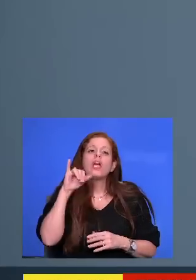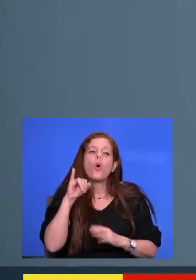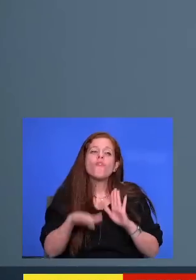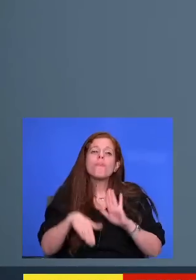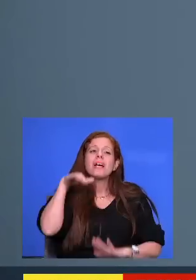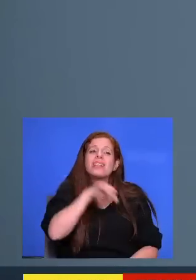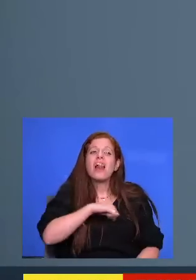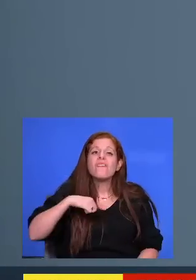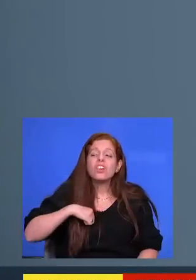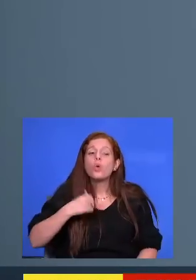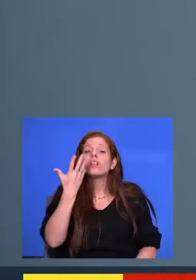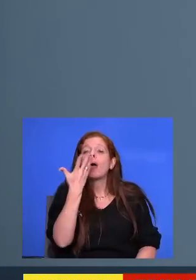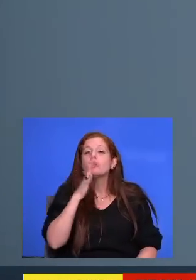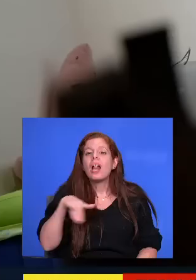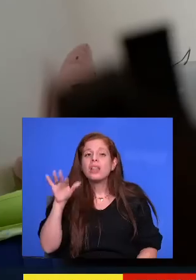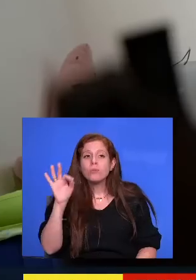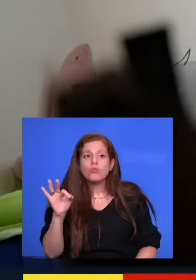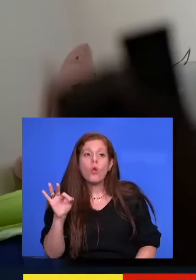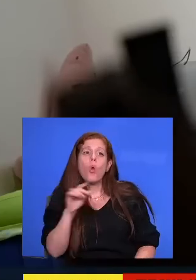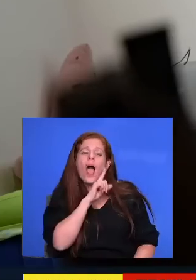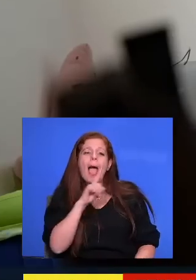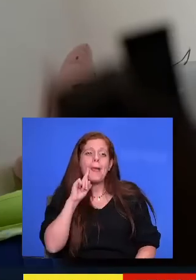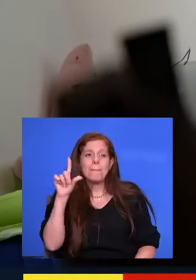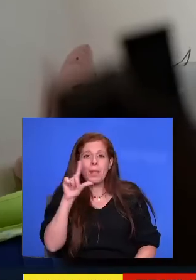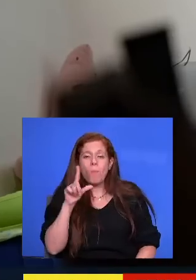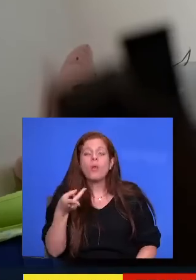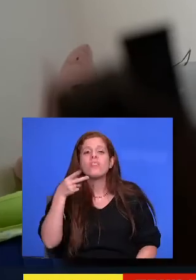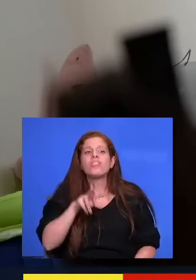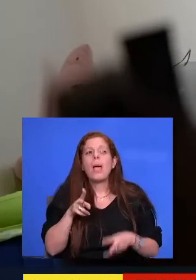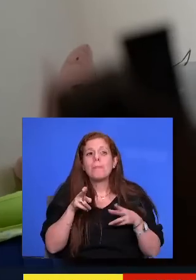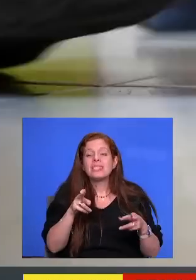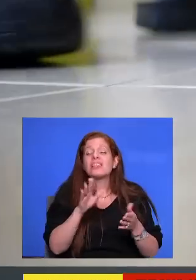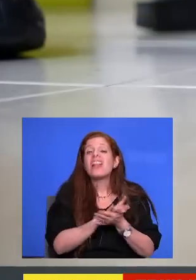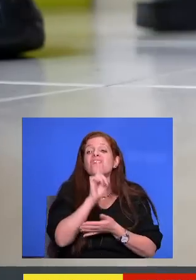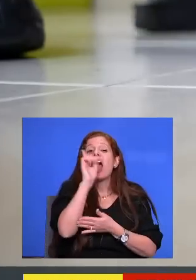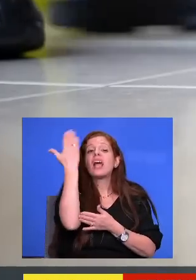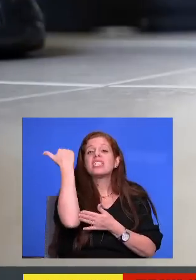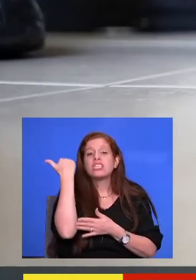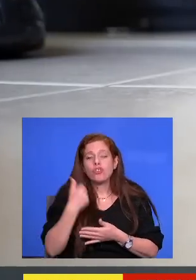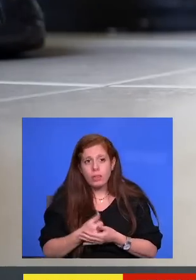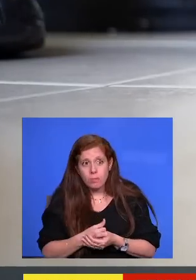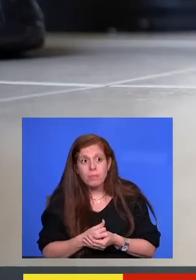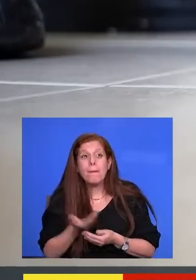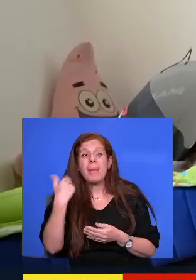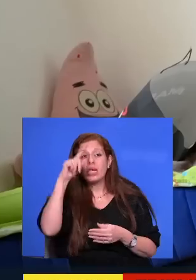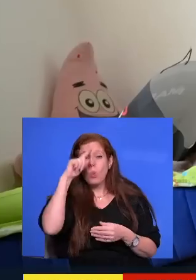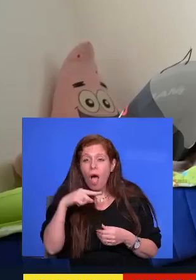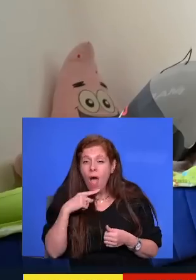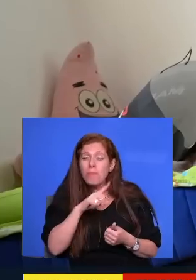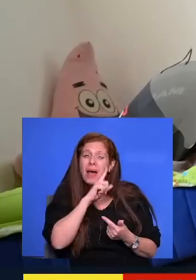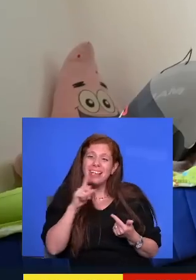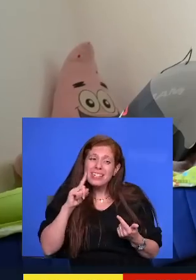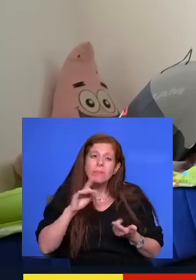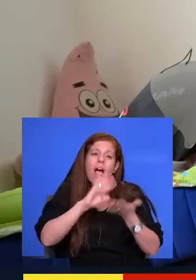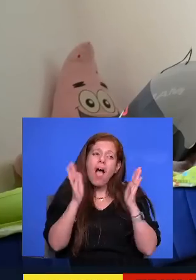את חמשת ילדיו. האם לימור נפטרה ממחלת הסרטן לפני 11 שנים. מאז הוא האבא, האימא, כל